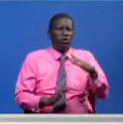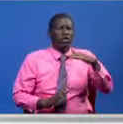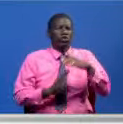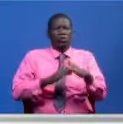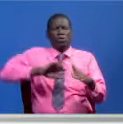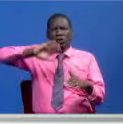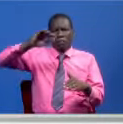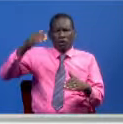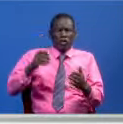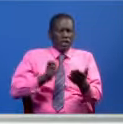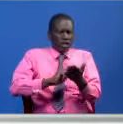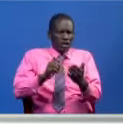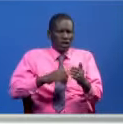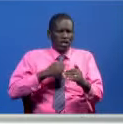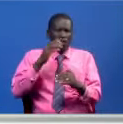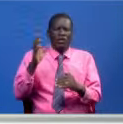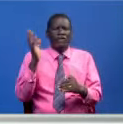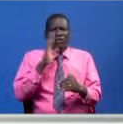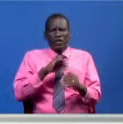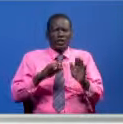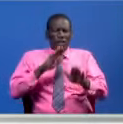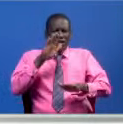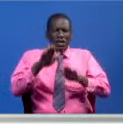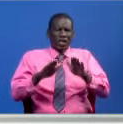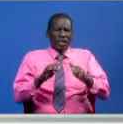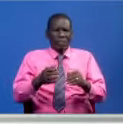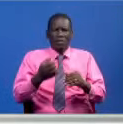alichokiandika baada ya kukamilisha kukwea kilomita